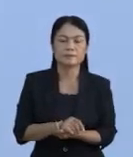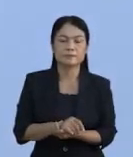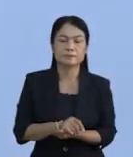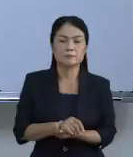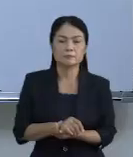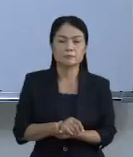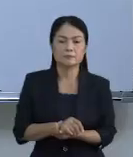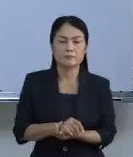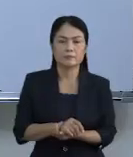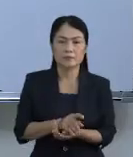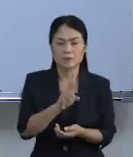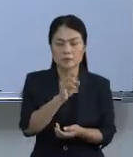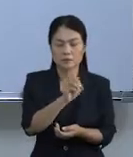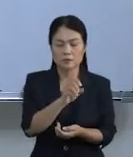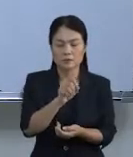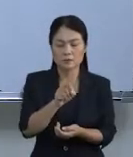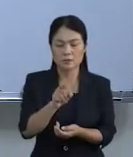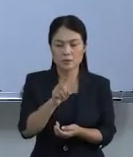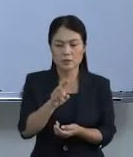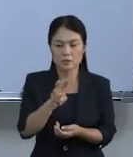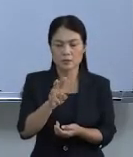và sốn chất mùi rối xám sập pram và